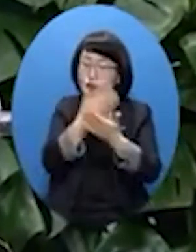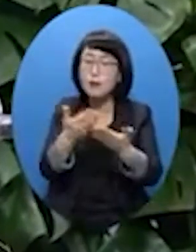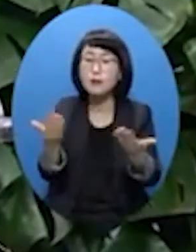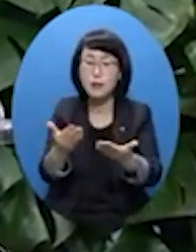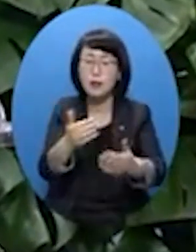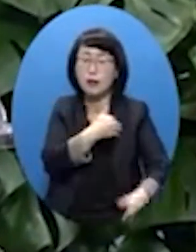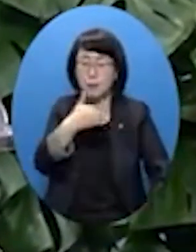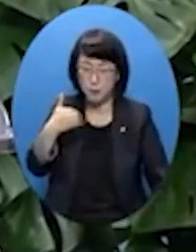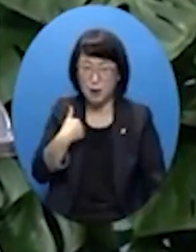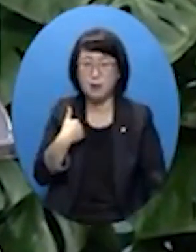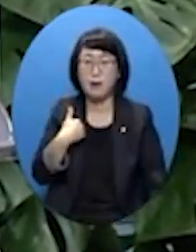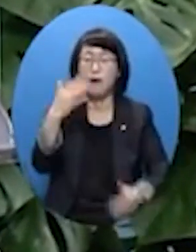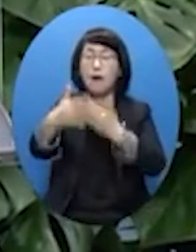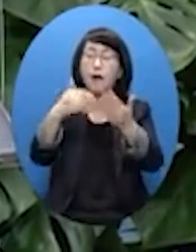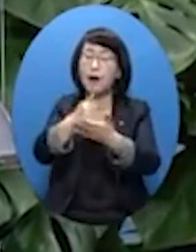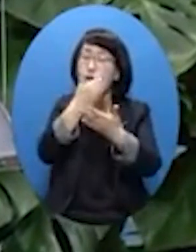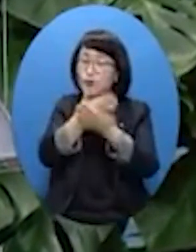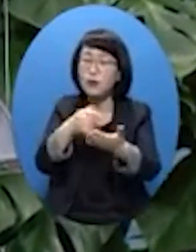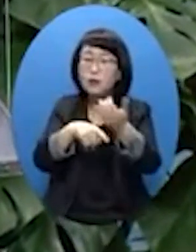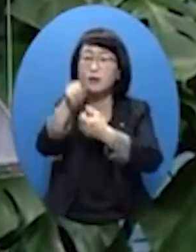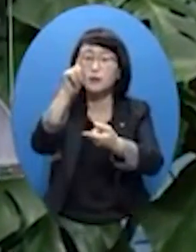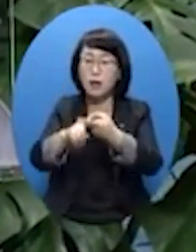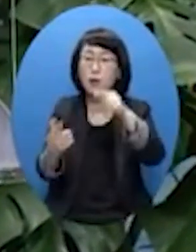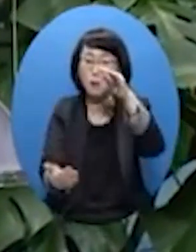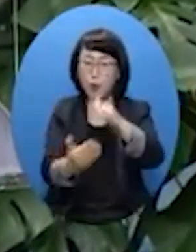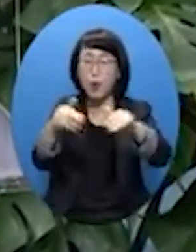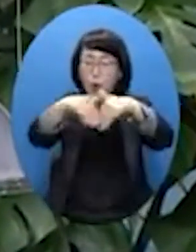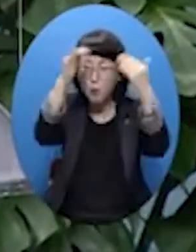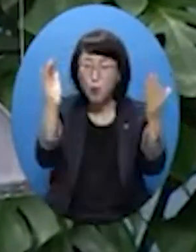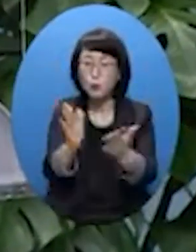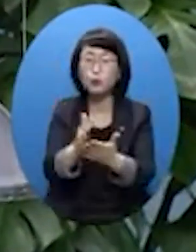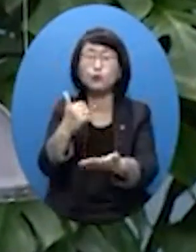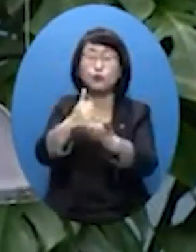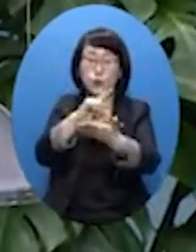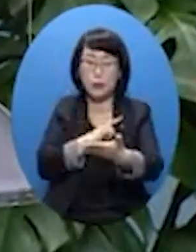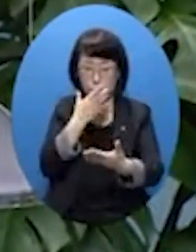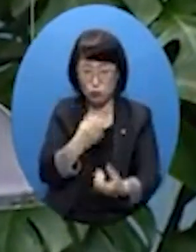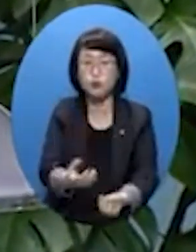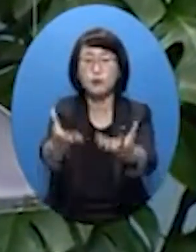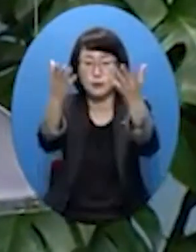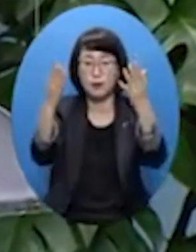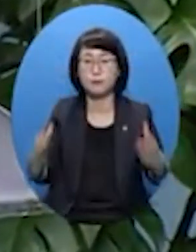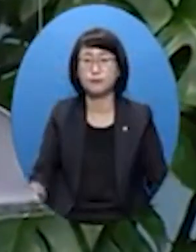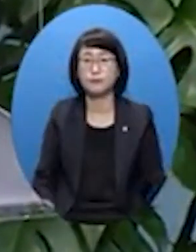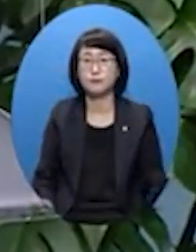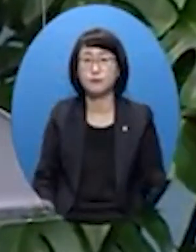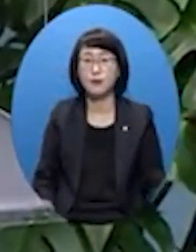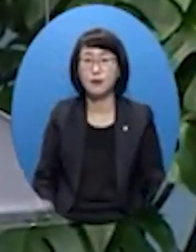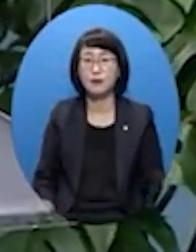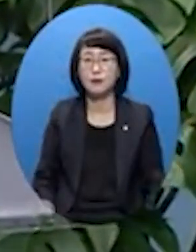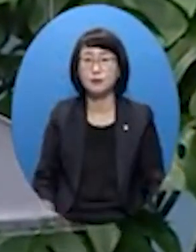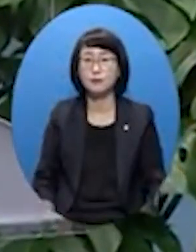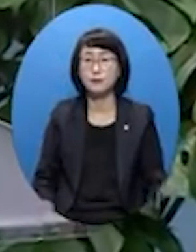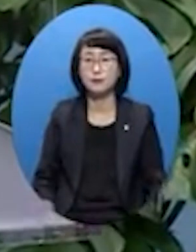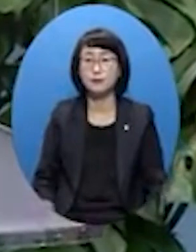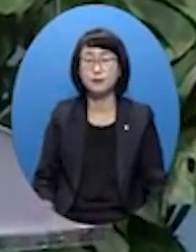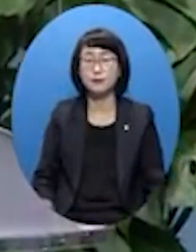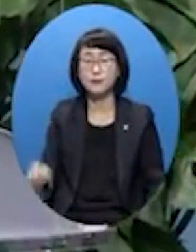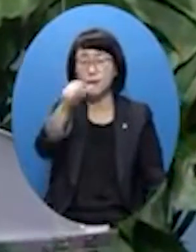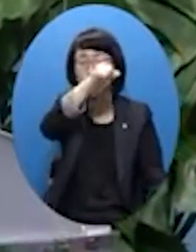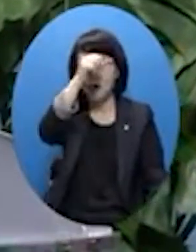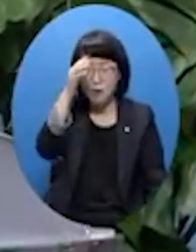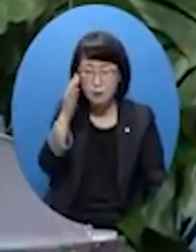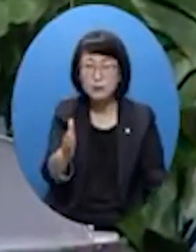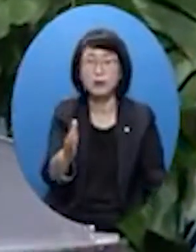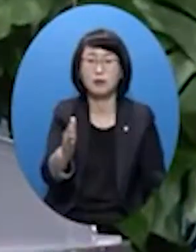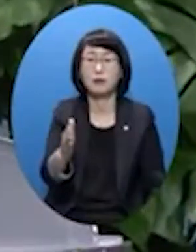감당 해서 함 에게 엄두도 열어나가는 여러분 모두가 되기를 주님의 힘으로 추가합니다 평생